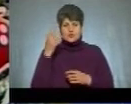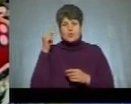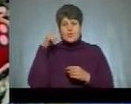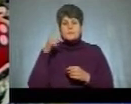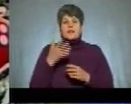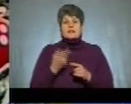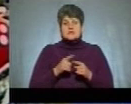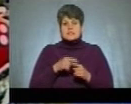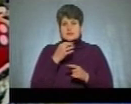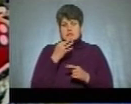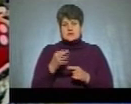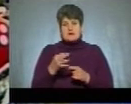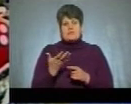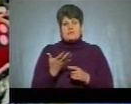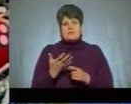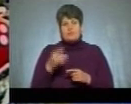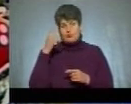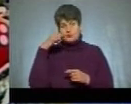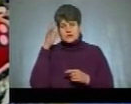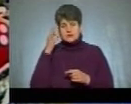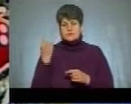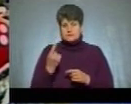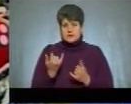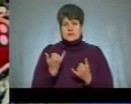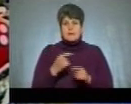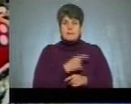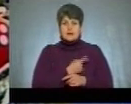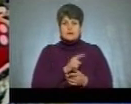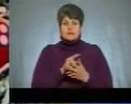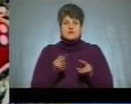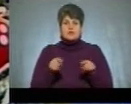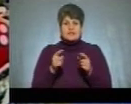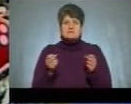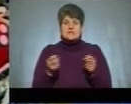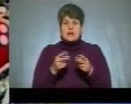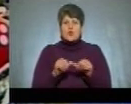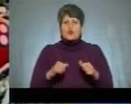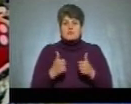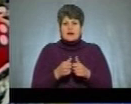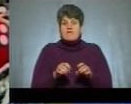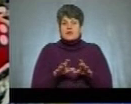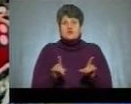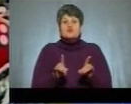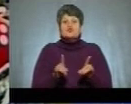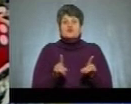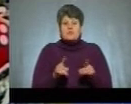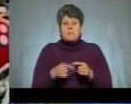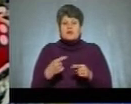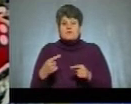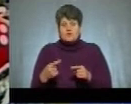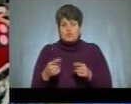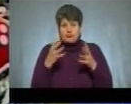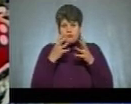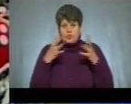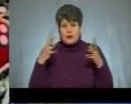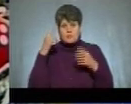речник Нацполіції області Сергій Крета. За його словами, медики мають створити спеціальну комісію, яка вирішить, що призвело до набряку мозку і